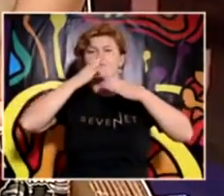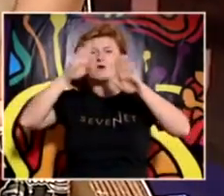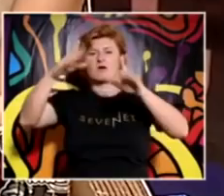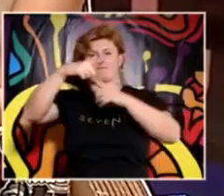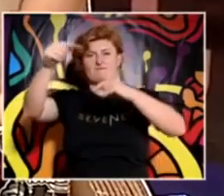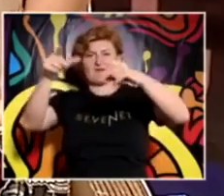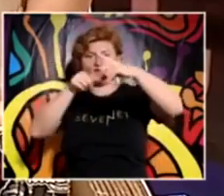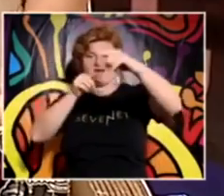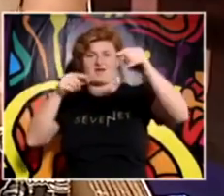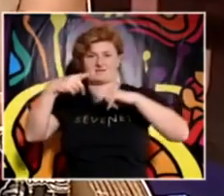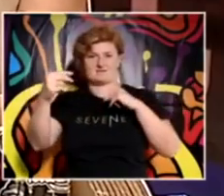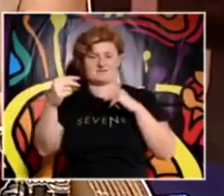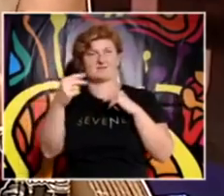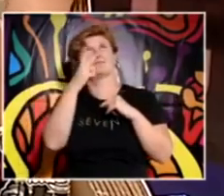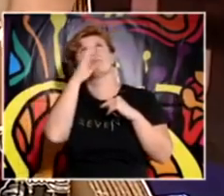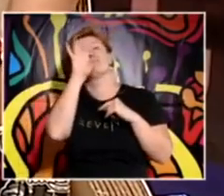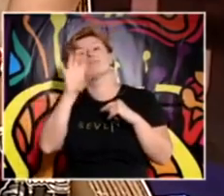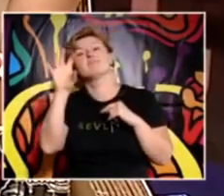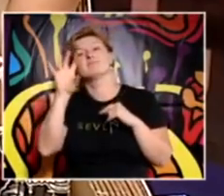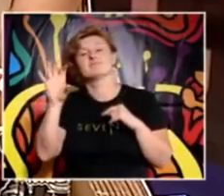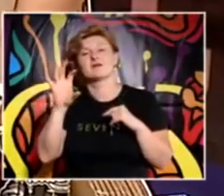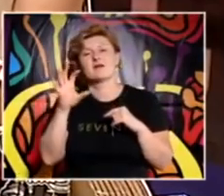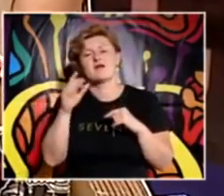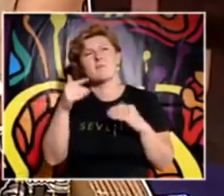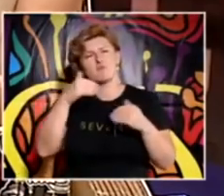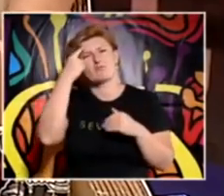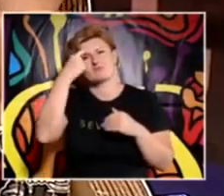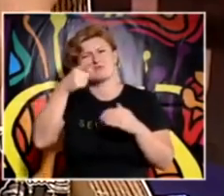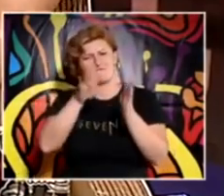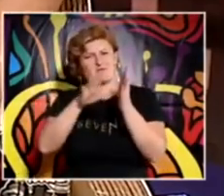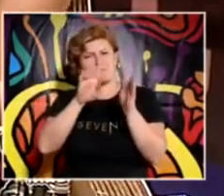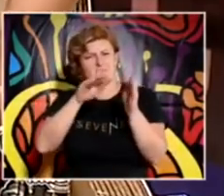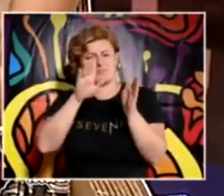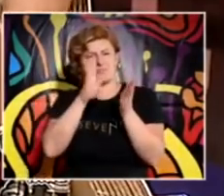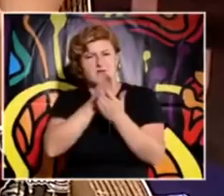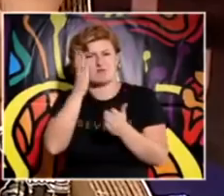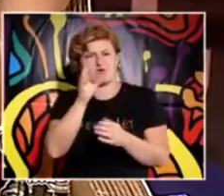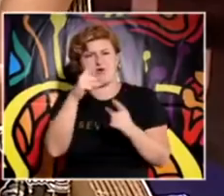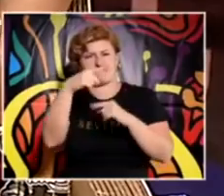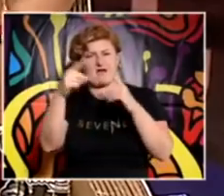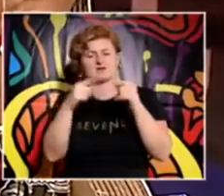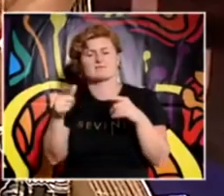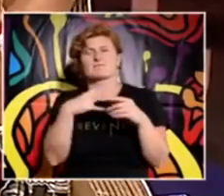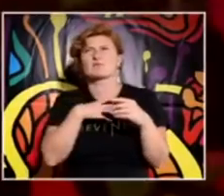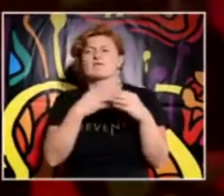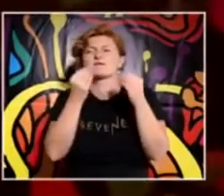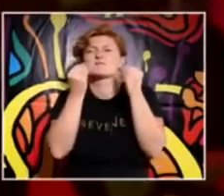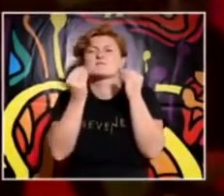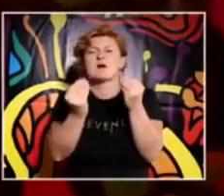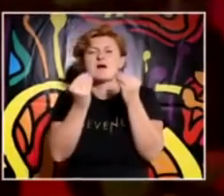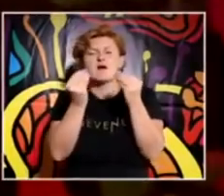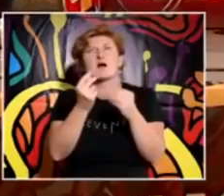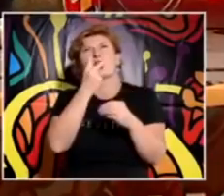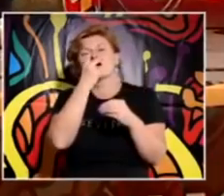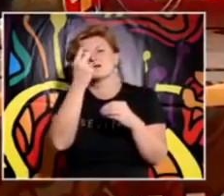mogłoby się wydawać, że to są tylko gwiazdy, a to było niesamowite był niesamowity spektakl i